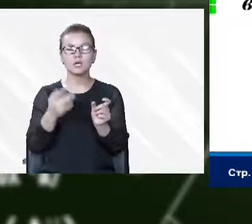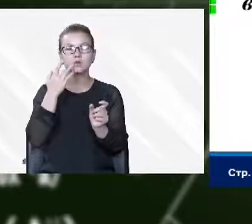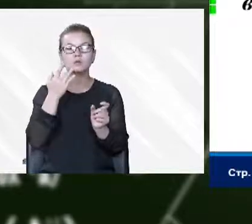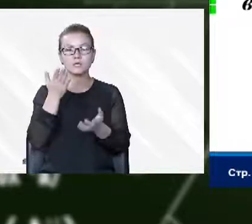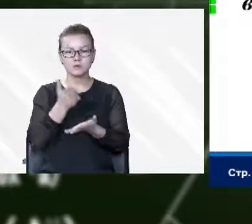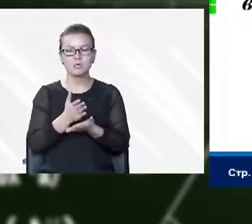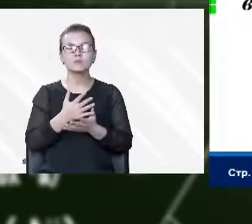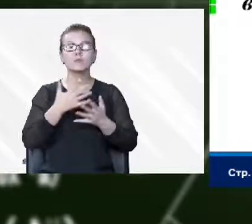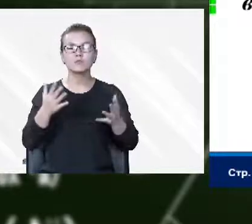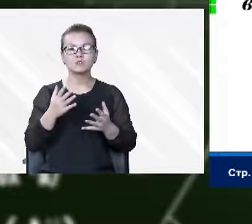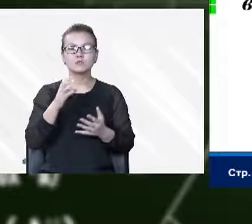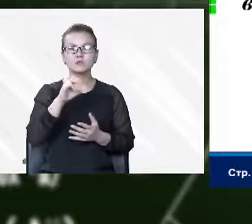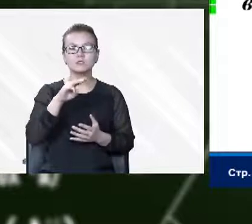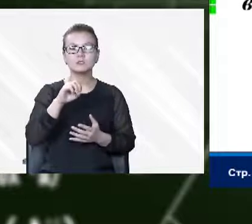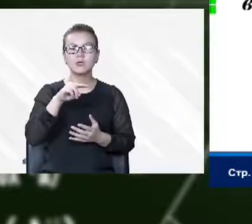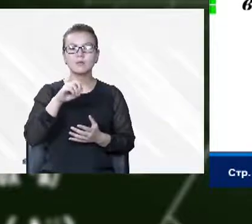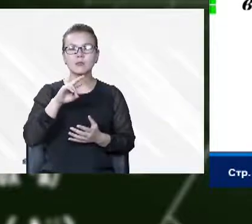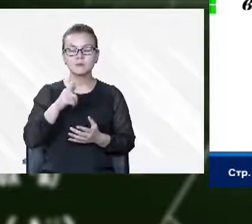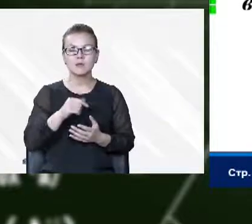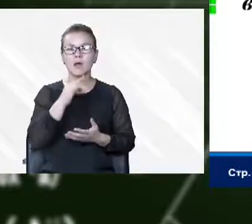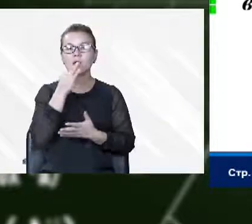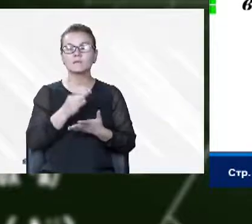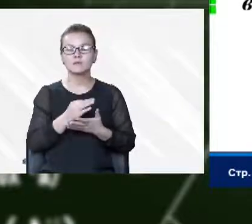большую степень. Ответ.